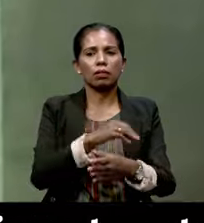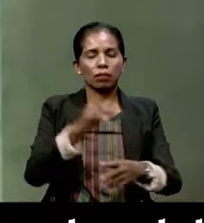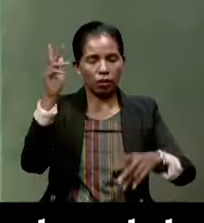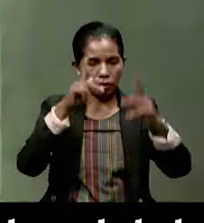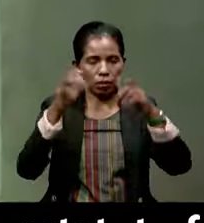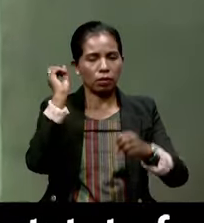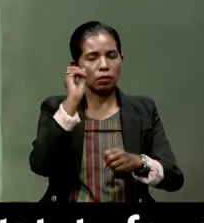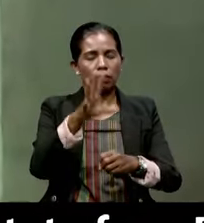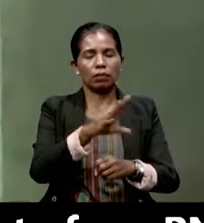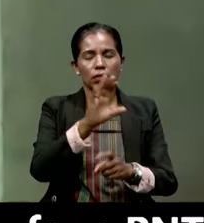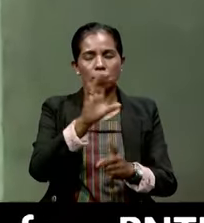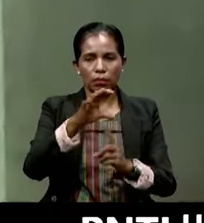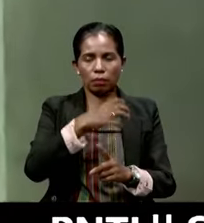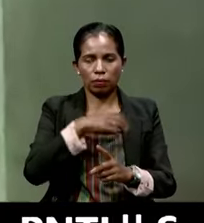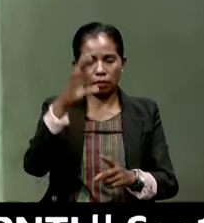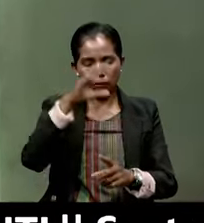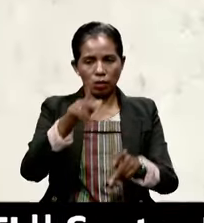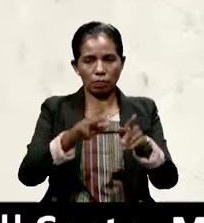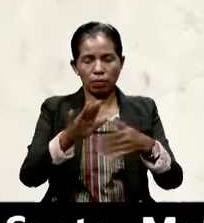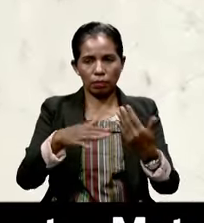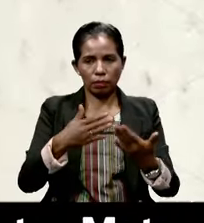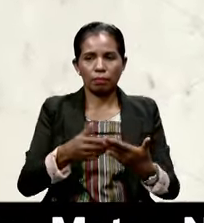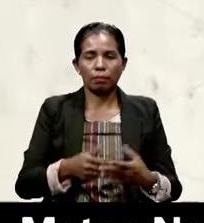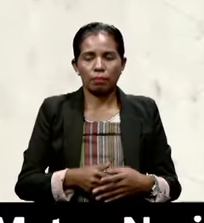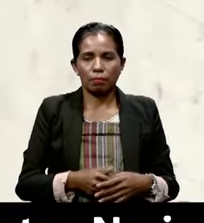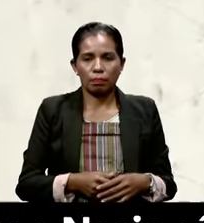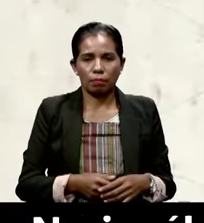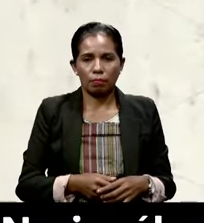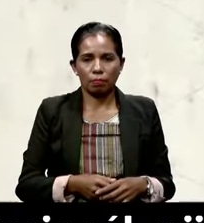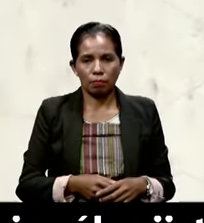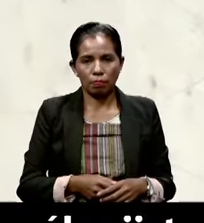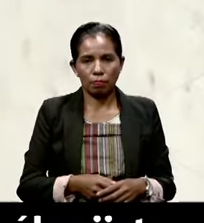malune no comando mos continua buka tuir suspeito sira. Feliciano Venancio Belo, GMN.